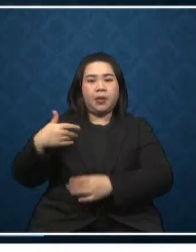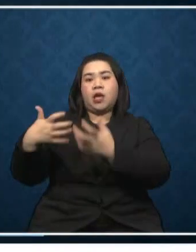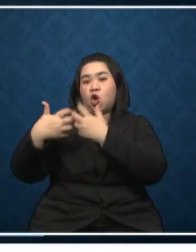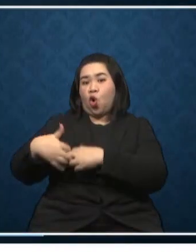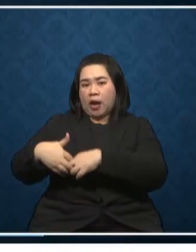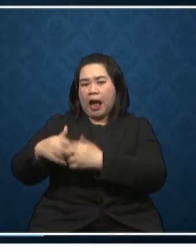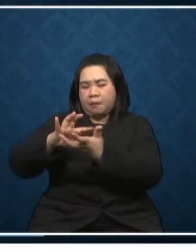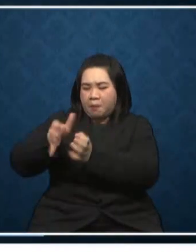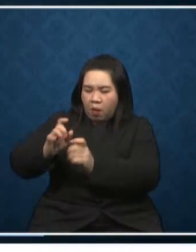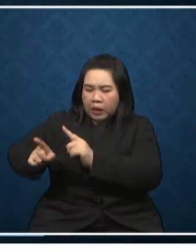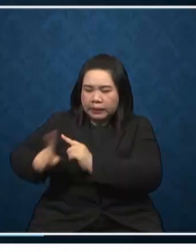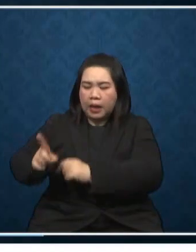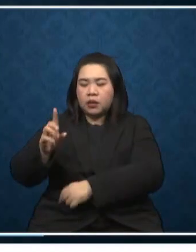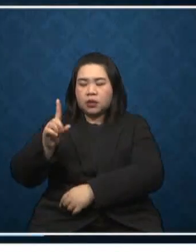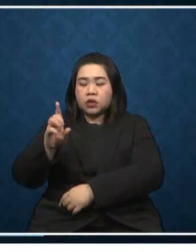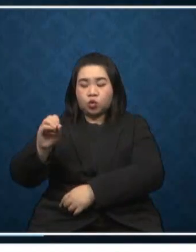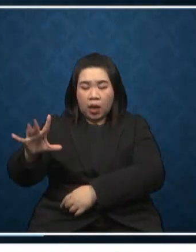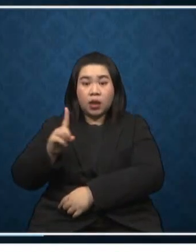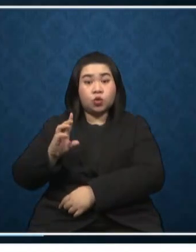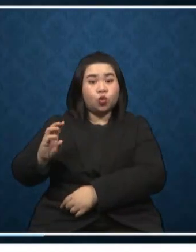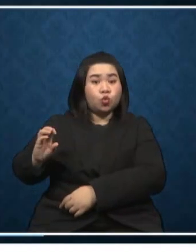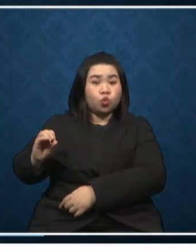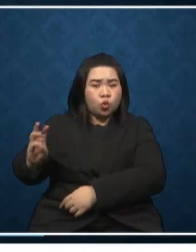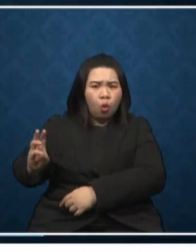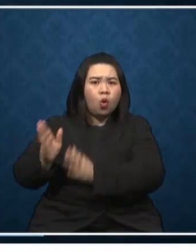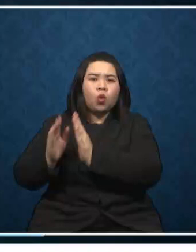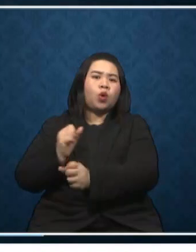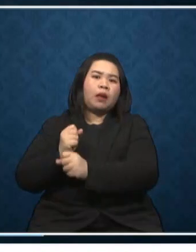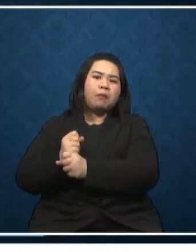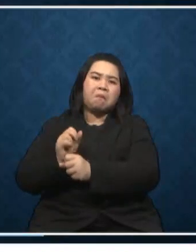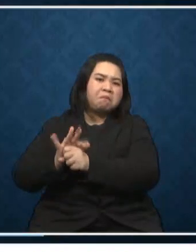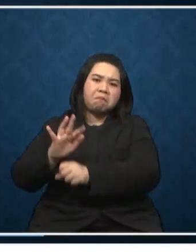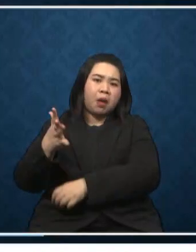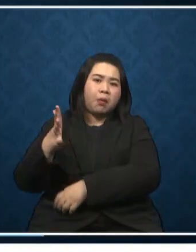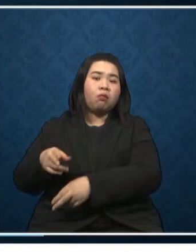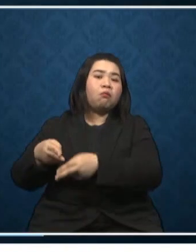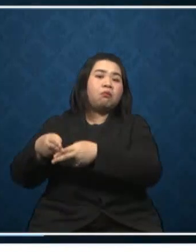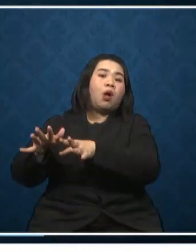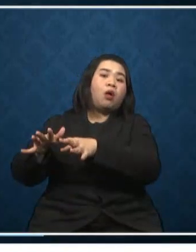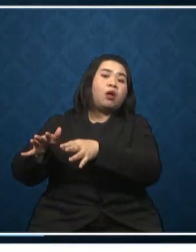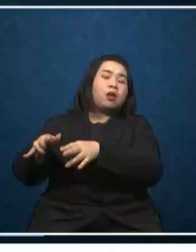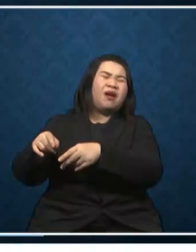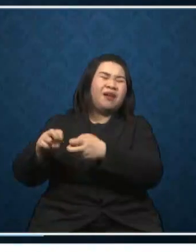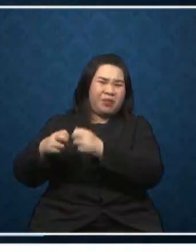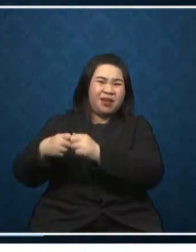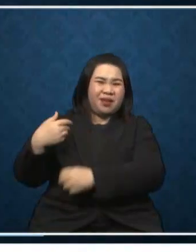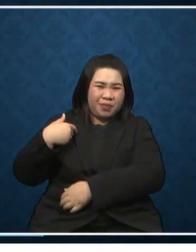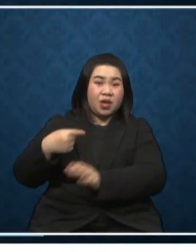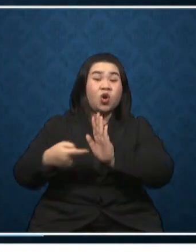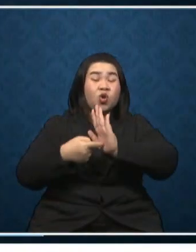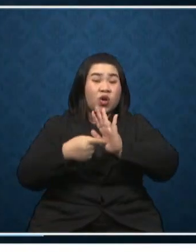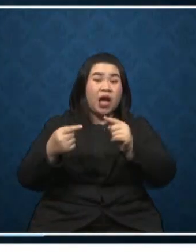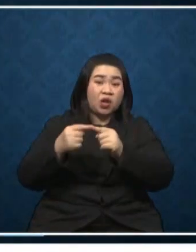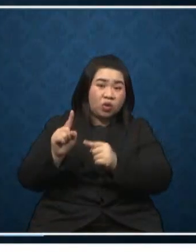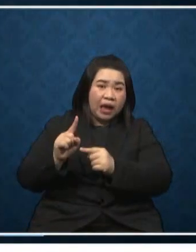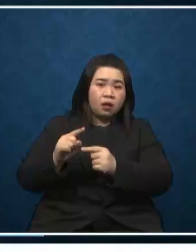็ไม่มใยภาพคมไม่ได้เจ้ทไม่พอกมโรงานกเลยปล่อยให้ตามมเจินเกิกรณีขึมาอยเชนกรณีของเว